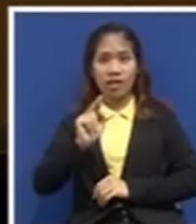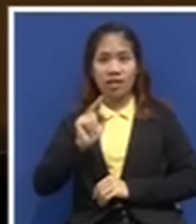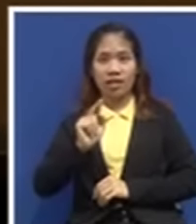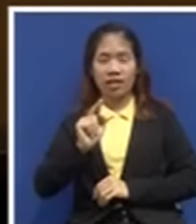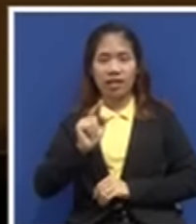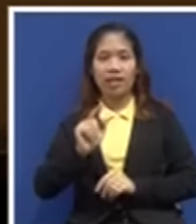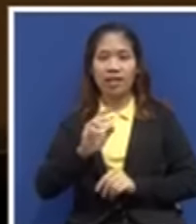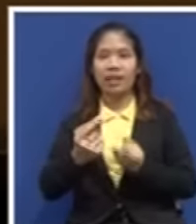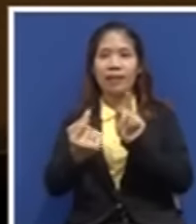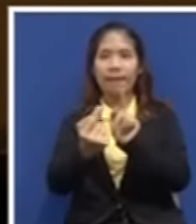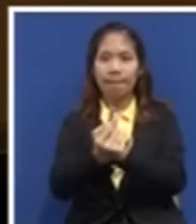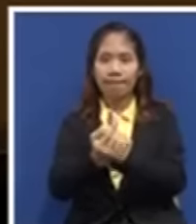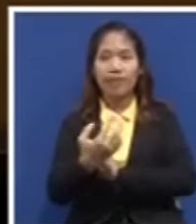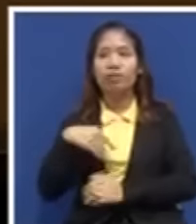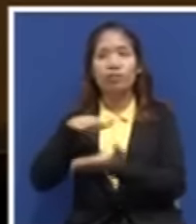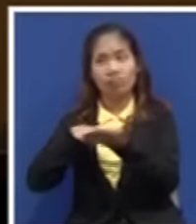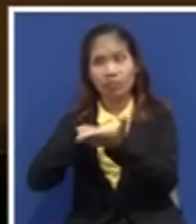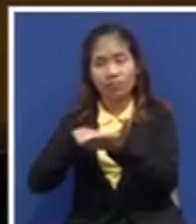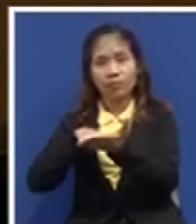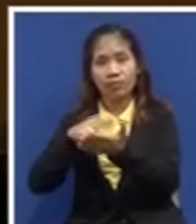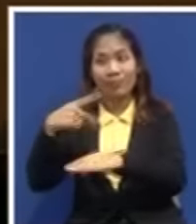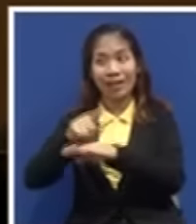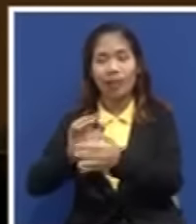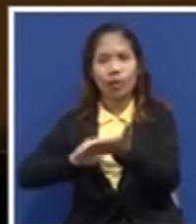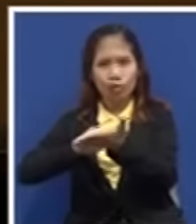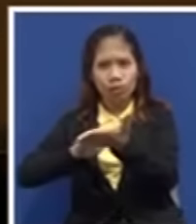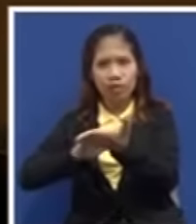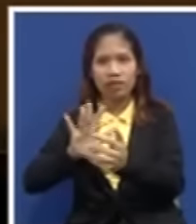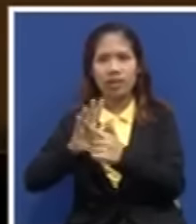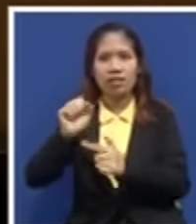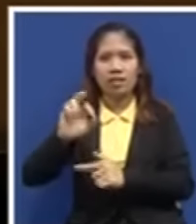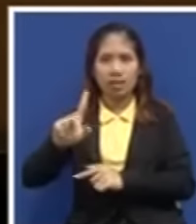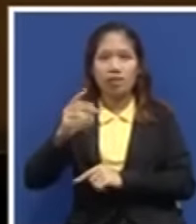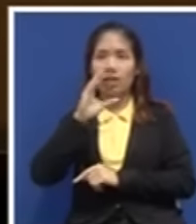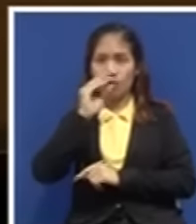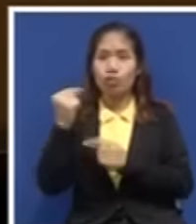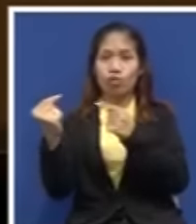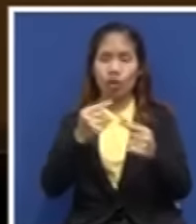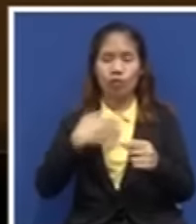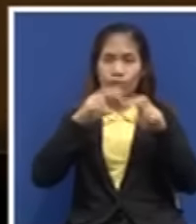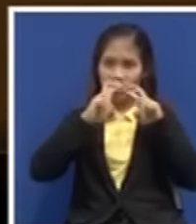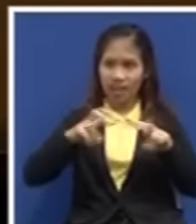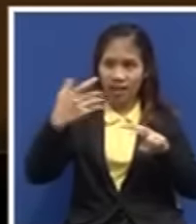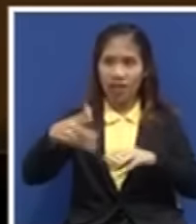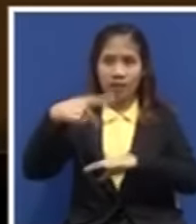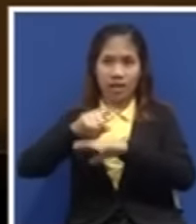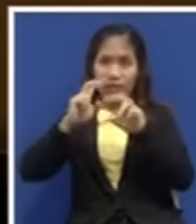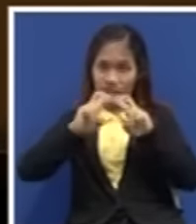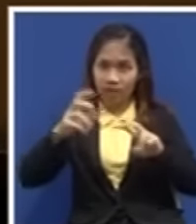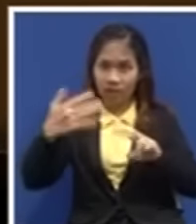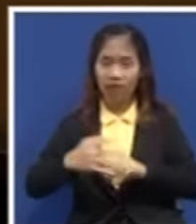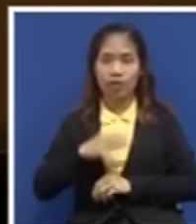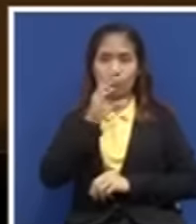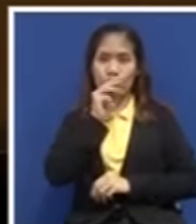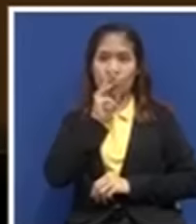ญอดีตผบ.ตร.หรือไม่ ไม่โต้เถียงกับท่านเสรีกรุณาพูดต่อนะครับผมวินิจฉัยแล้วว่าท่านกล่าวหาโดยไม่ถู